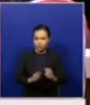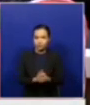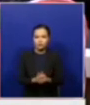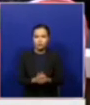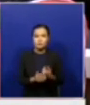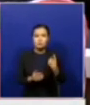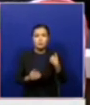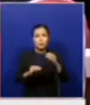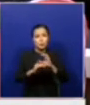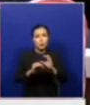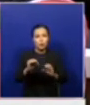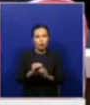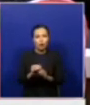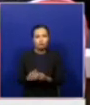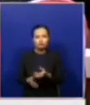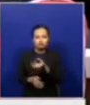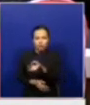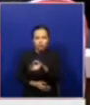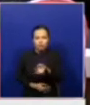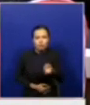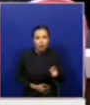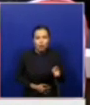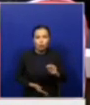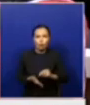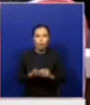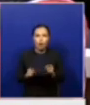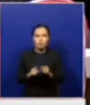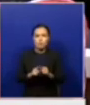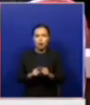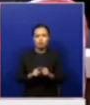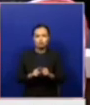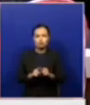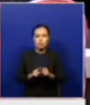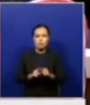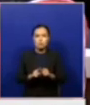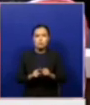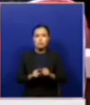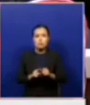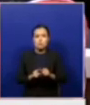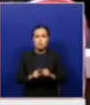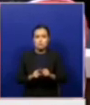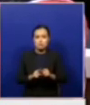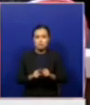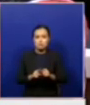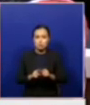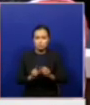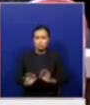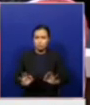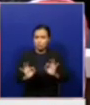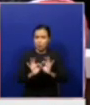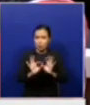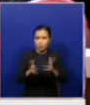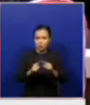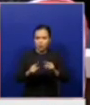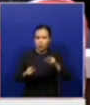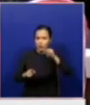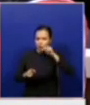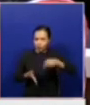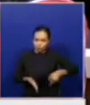การยิบย่อยๆเป็นเบี้ยหัวแตกแต่ถ้าจำเป็นจะต้องทำโครงการขุดลอกแหล่งน้ำขนา